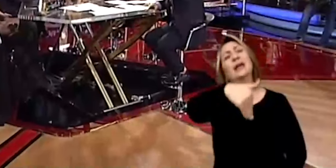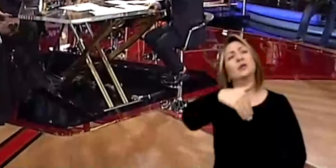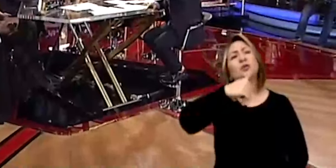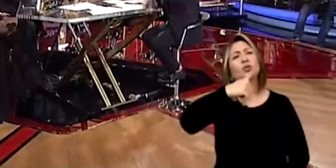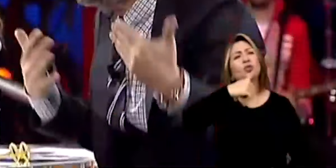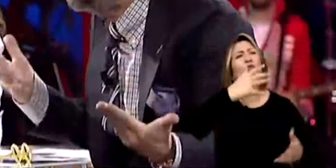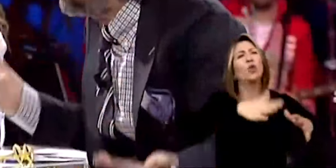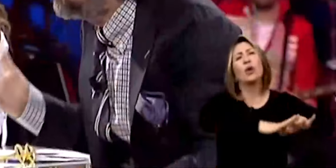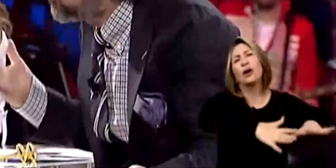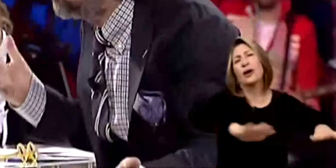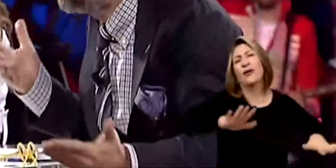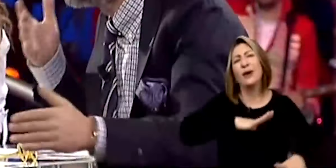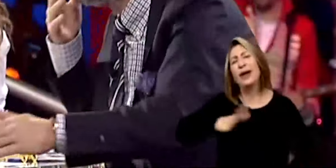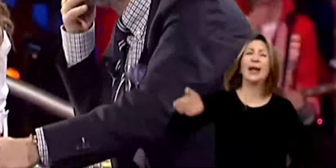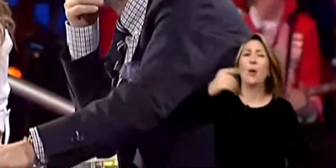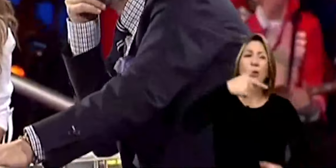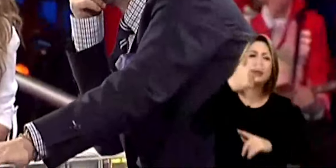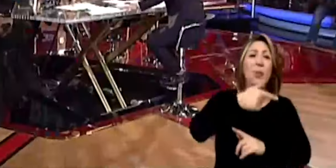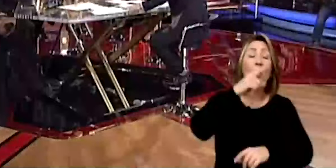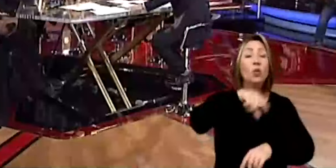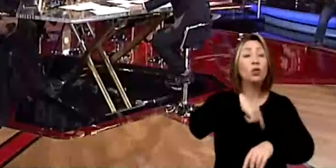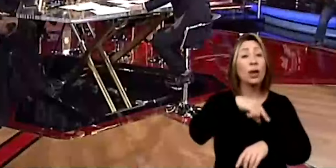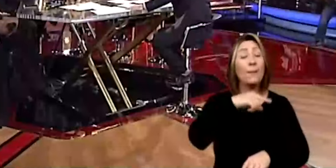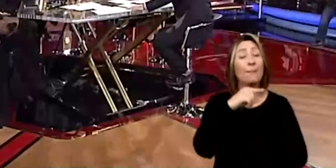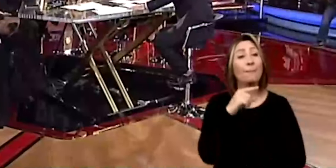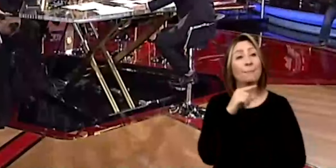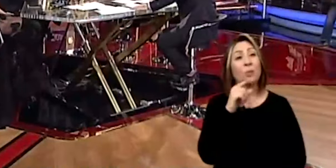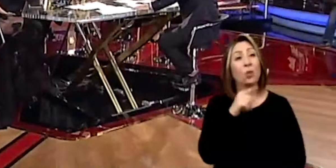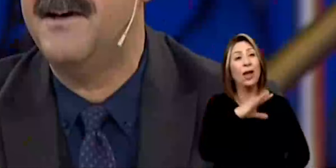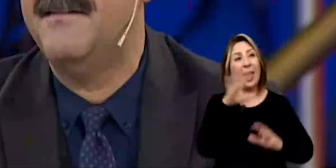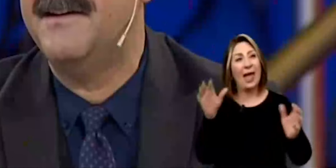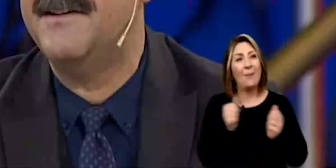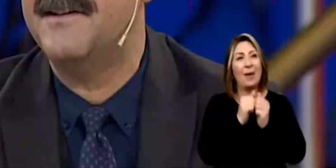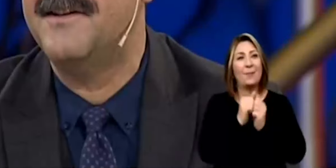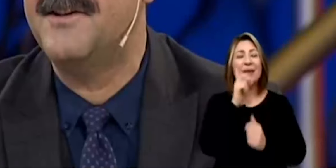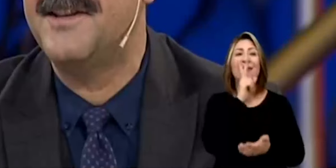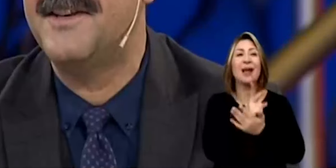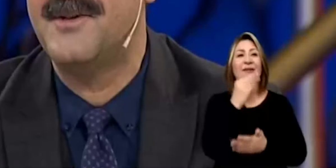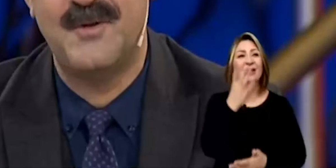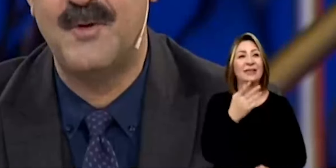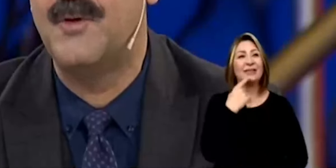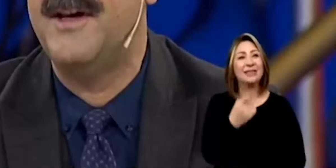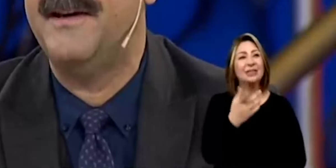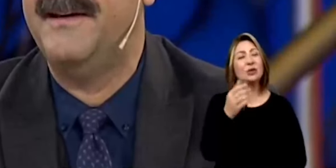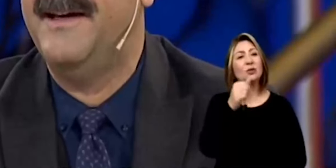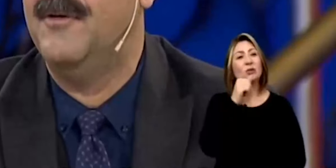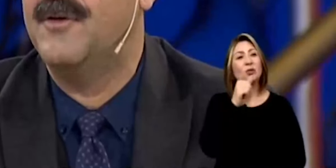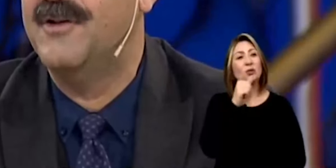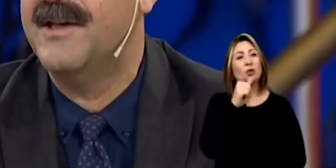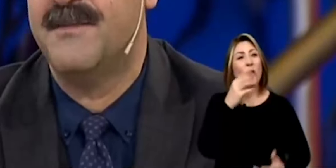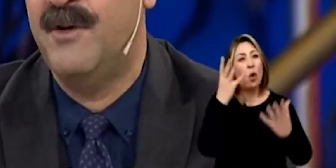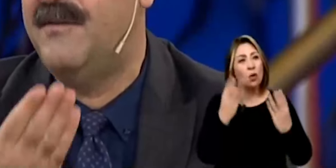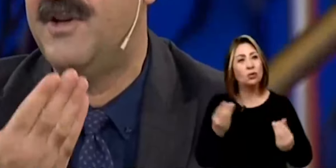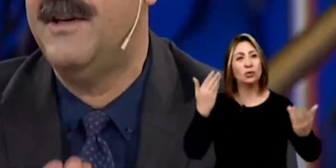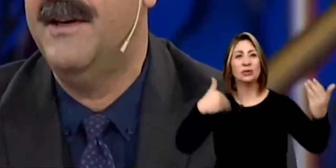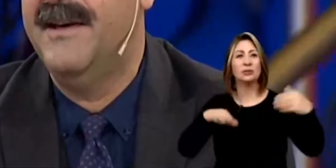sulak bir yer var orada mı yapalım diyor. Nasıl oluyor? Ya o dönem ona aslında öyle hep birlikte bir karar verdik işte. Dedik işte suda yani olsun